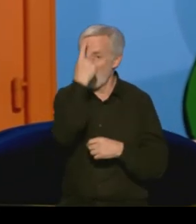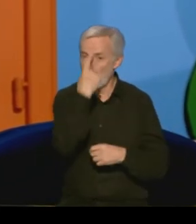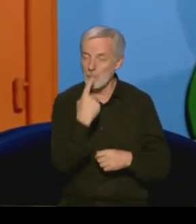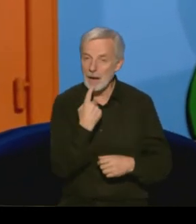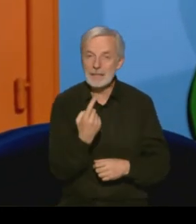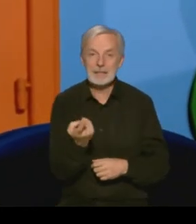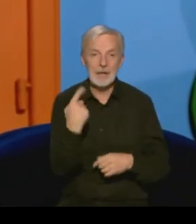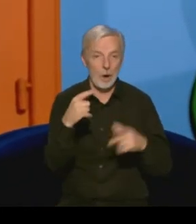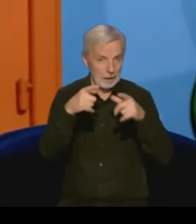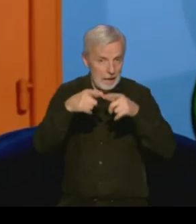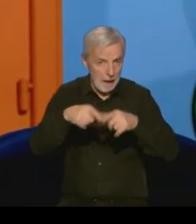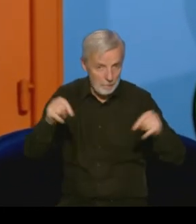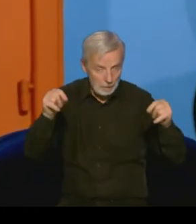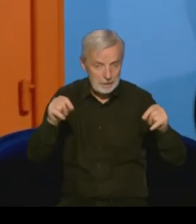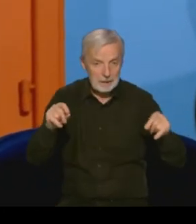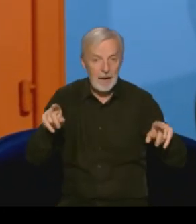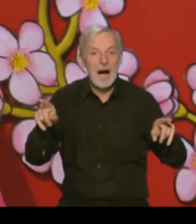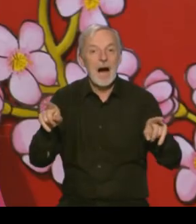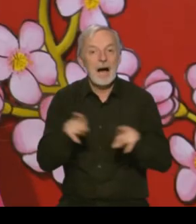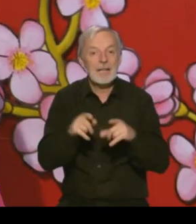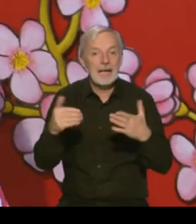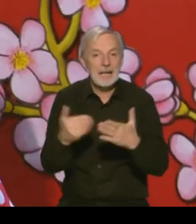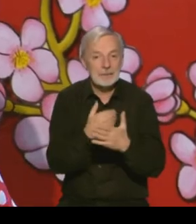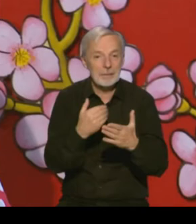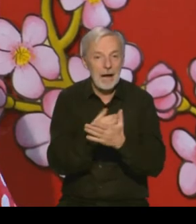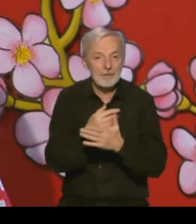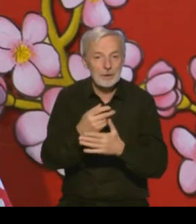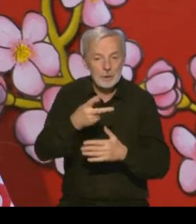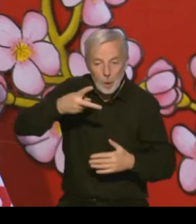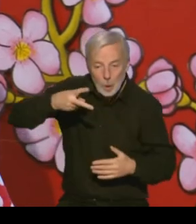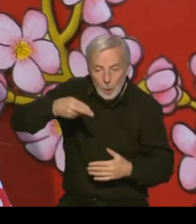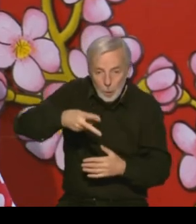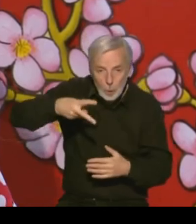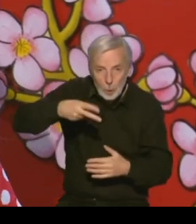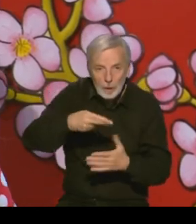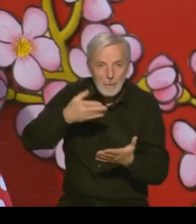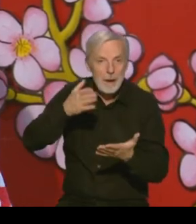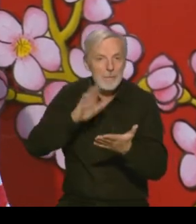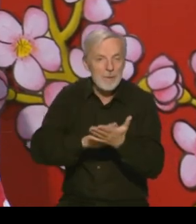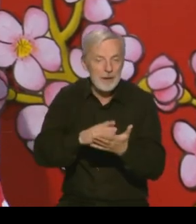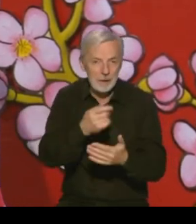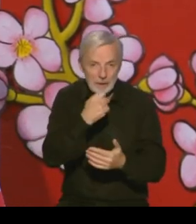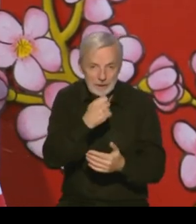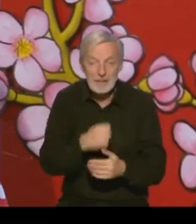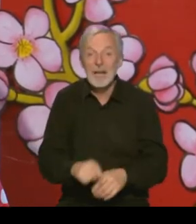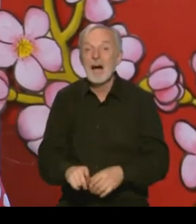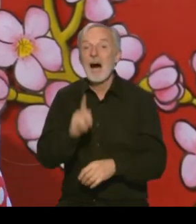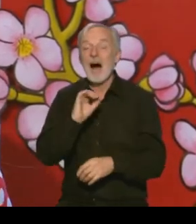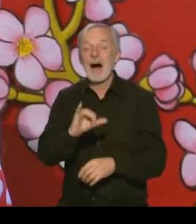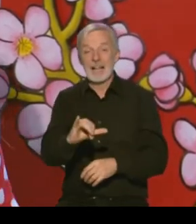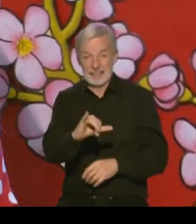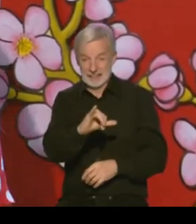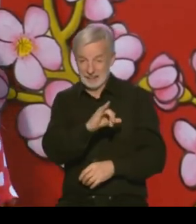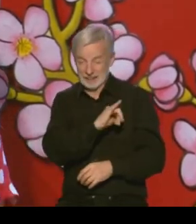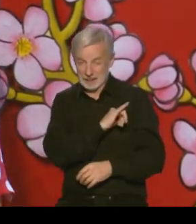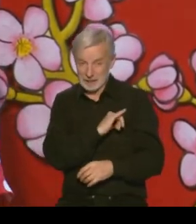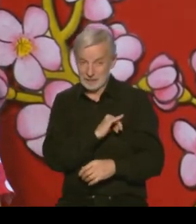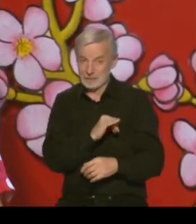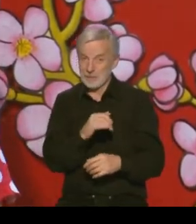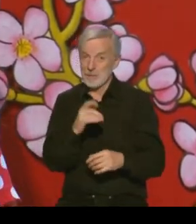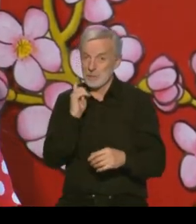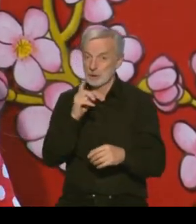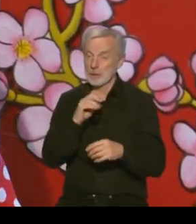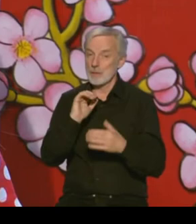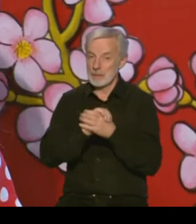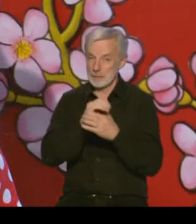na zprávy, jak vám šlo jít s hůlkama. Ale ještě než začnete malovat, musíme splnit jeden slib. Minule jsme